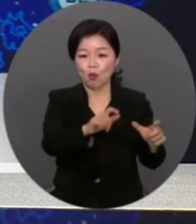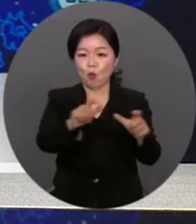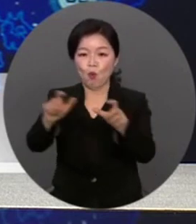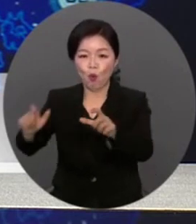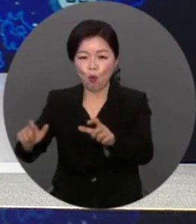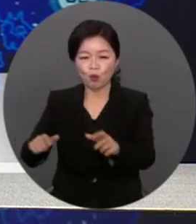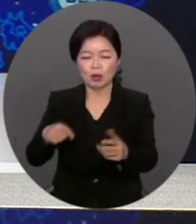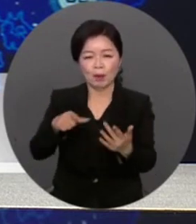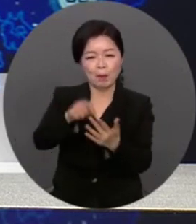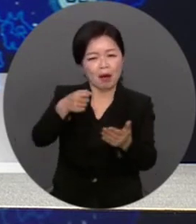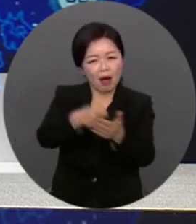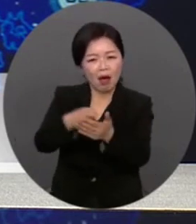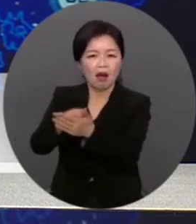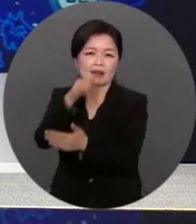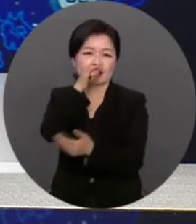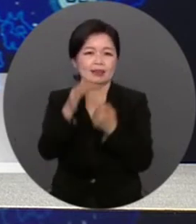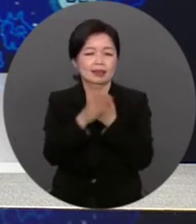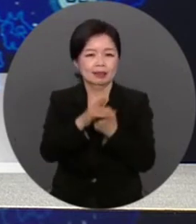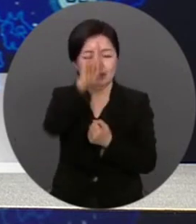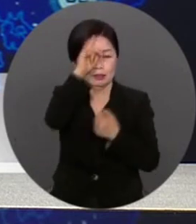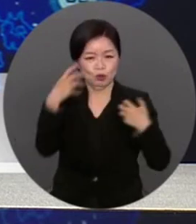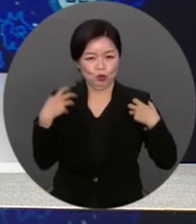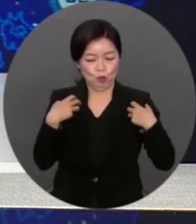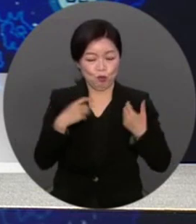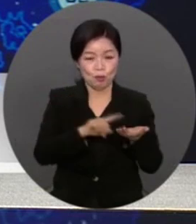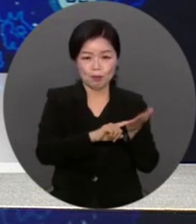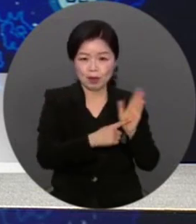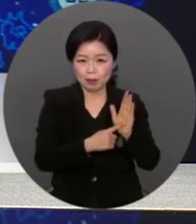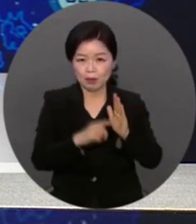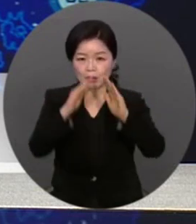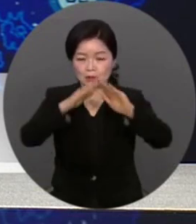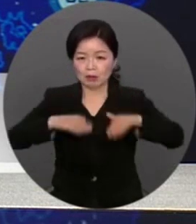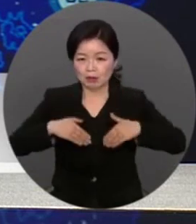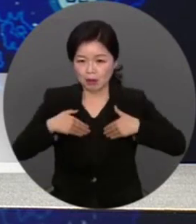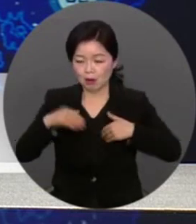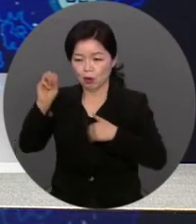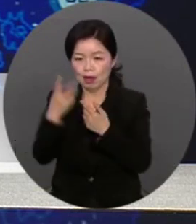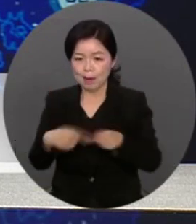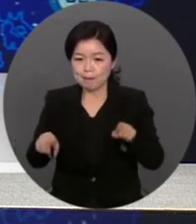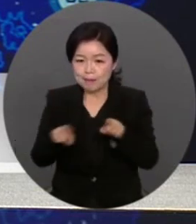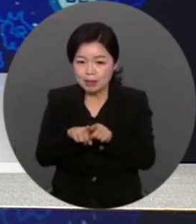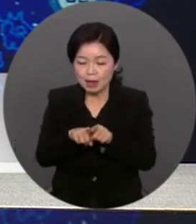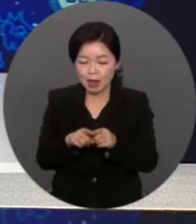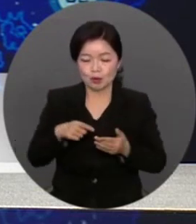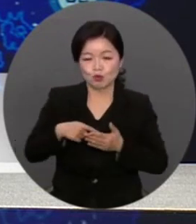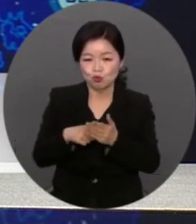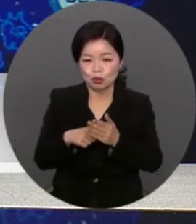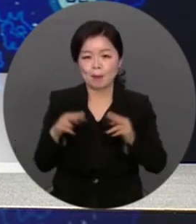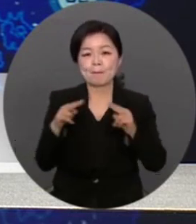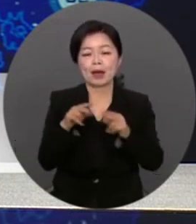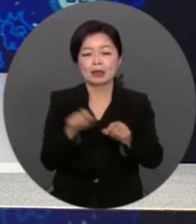곳에도 지정된 상황인데다 이번 정부의 발표가 전남도와 공동으로 추진하고 있는 반도체 특화단지